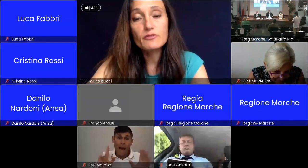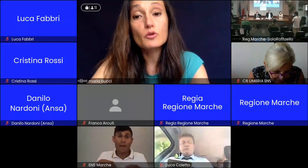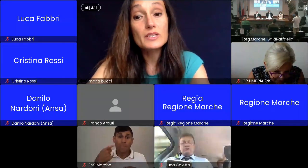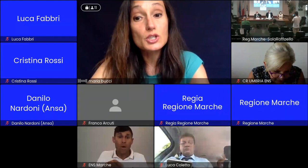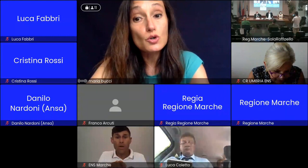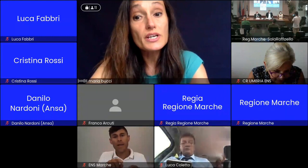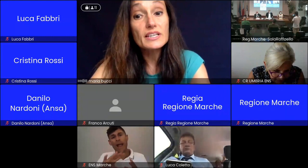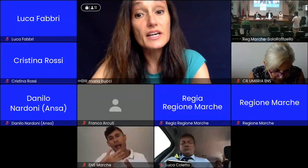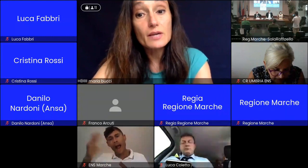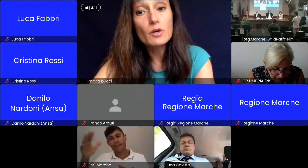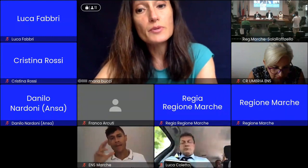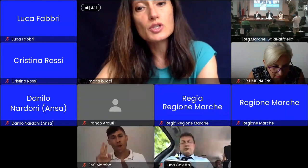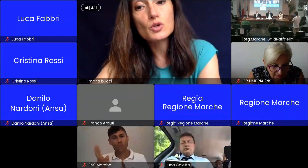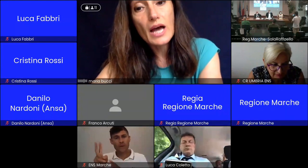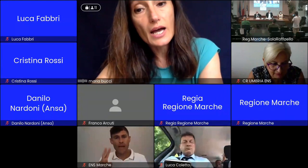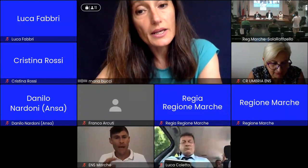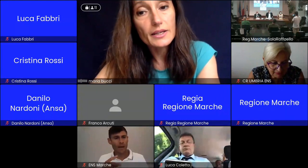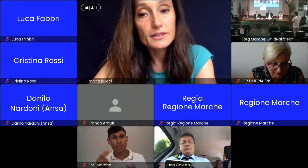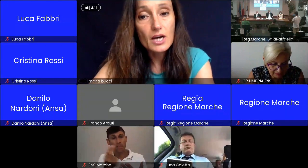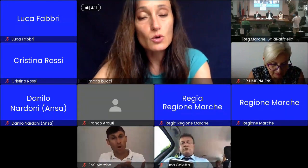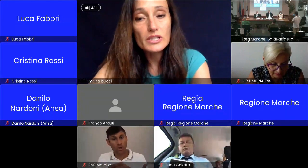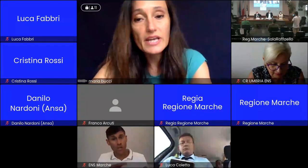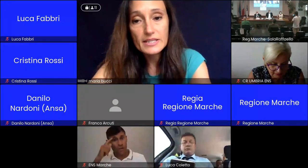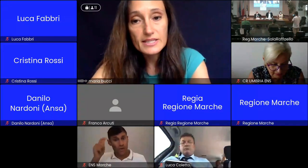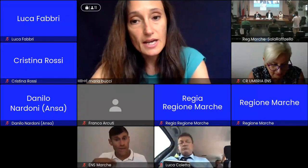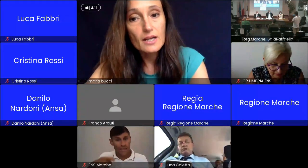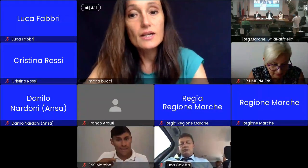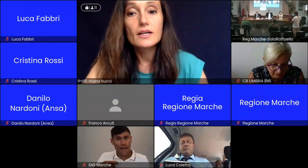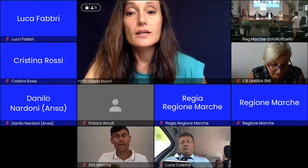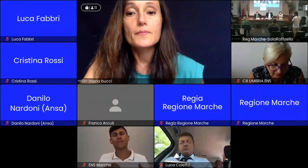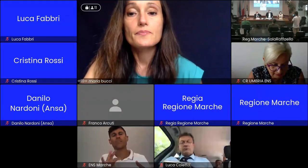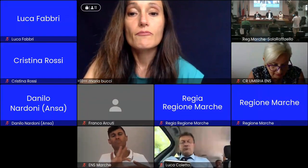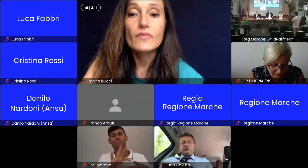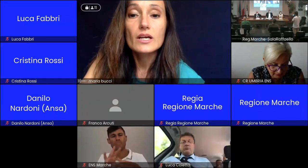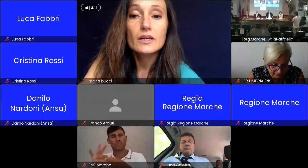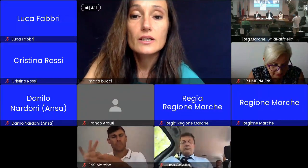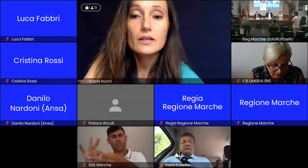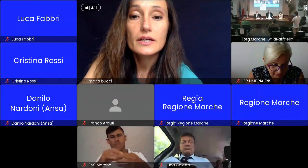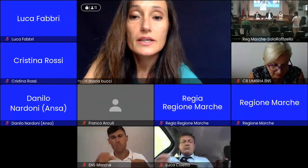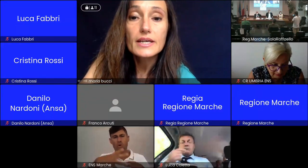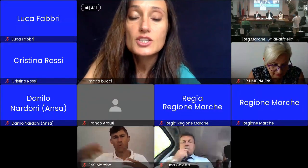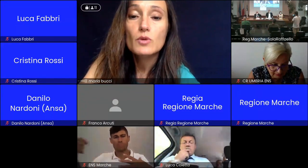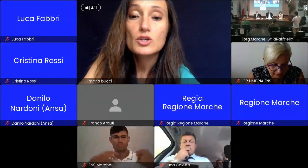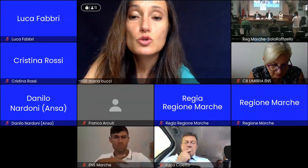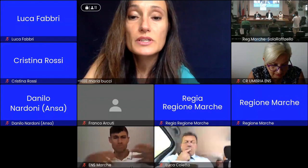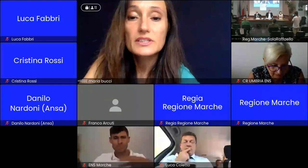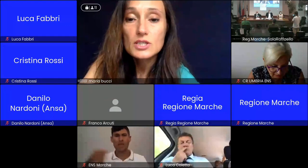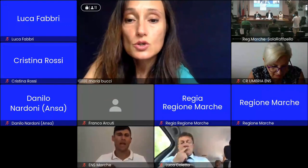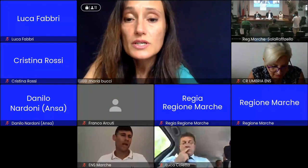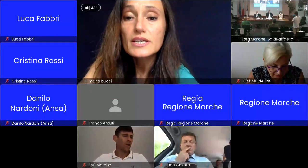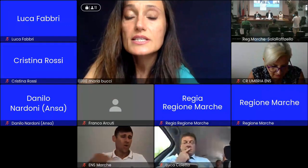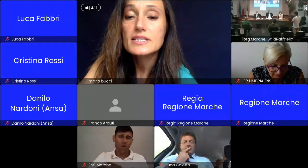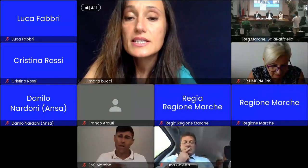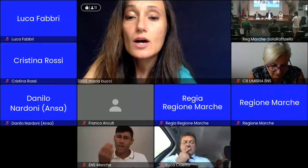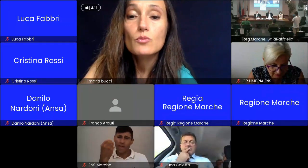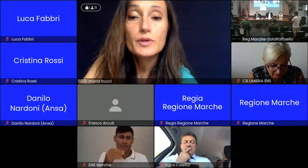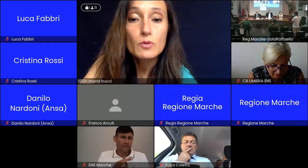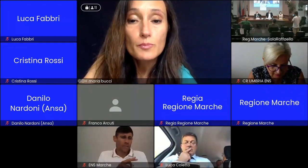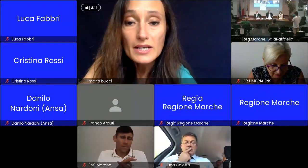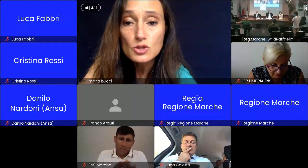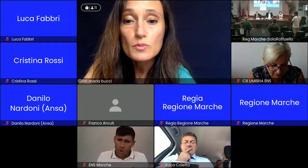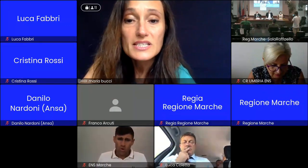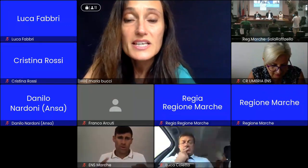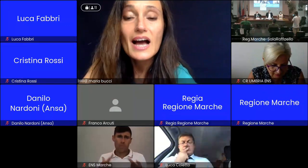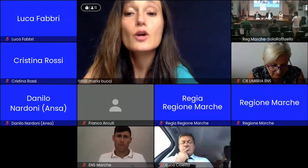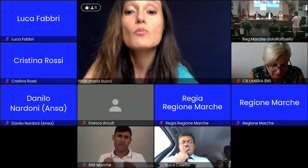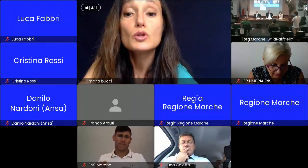che questa formazione che daremo al personale di accoglienza, e diciamo, la strumentazione sia un